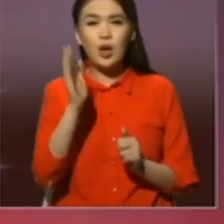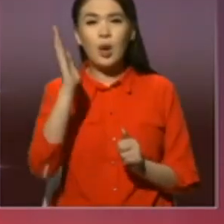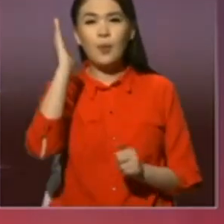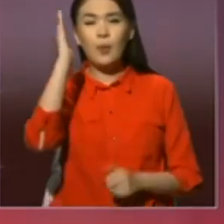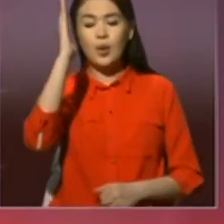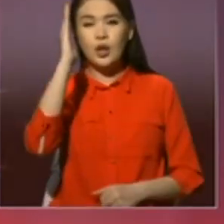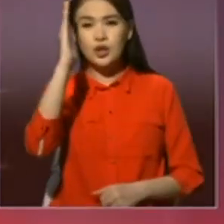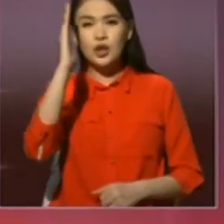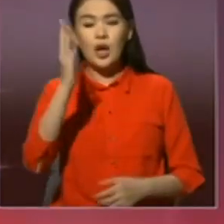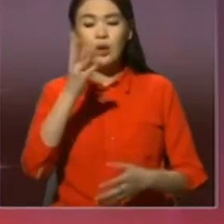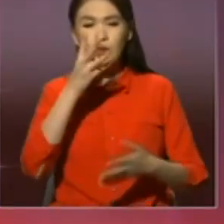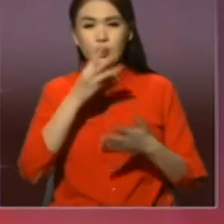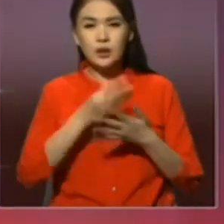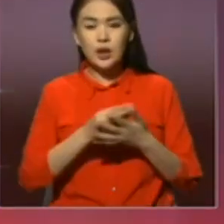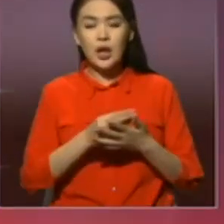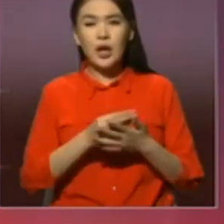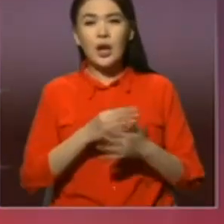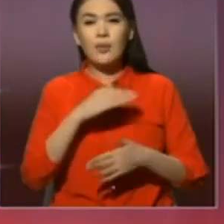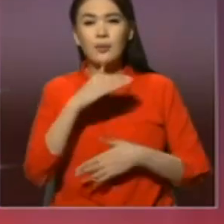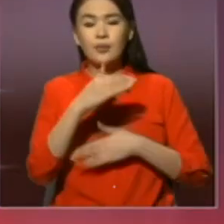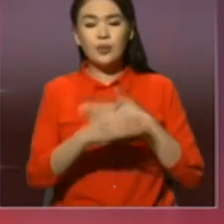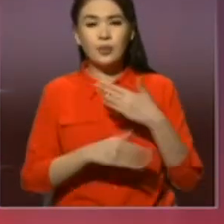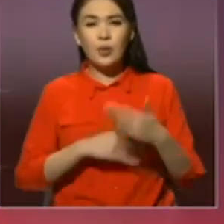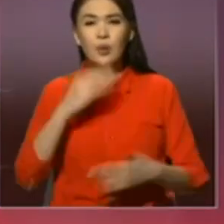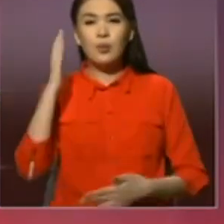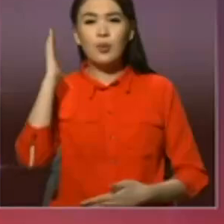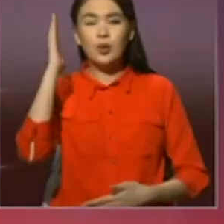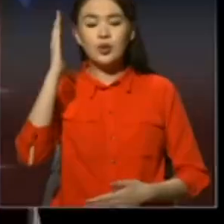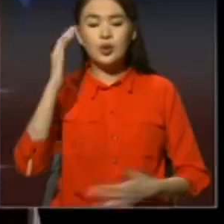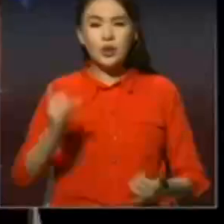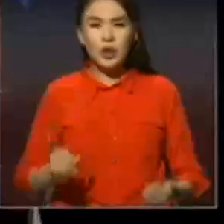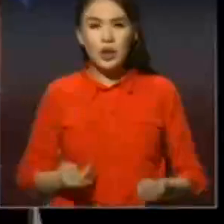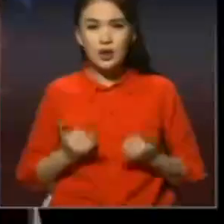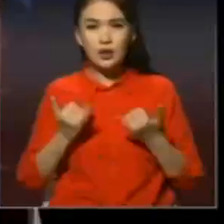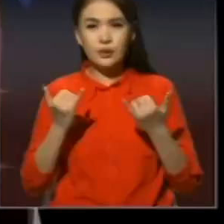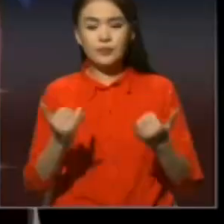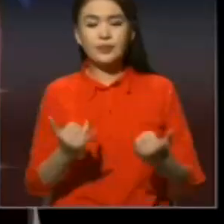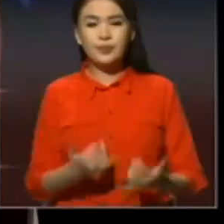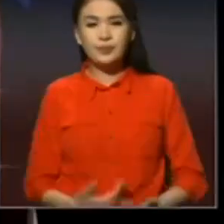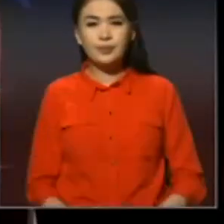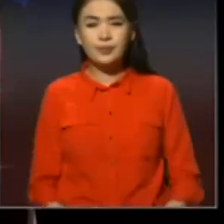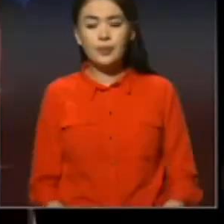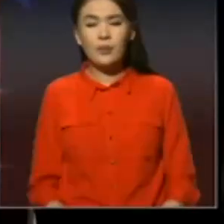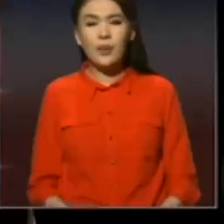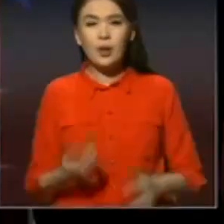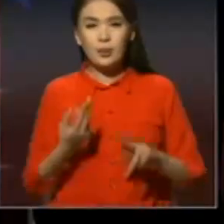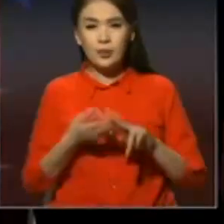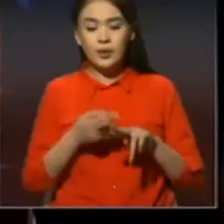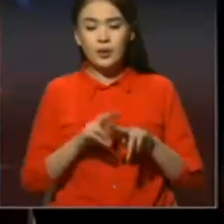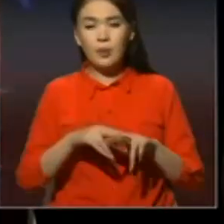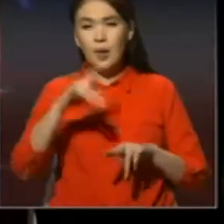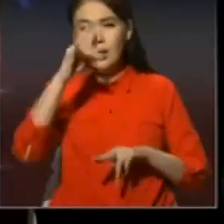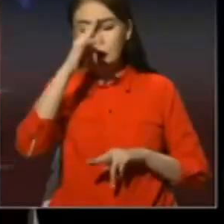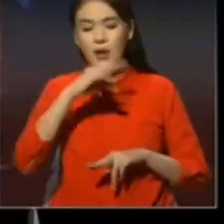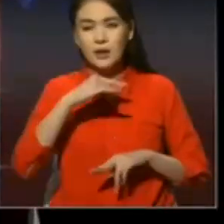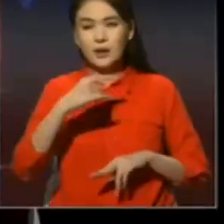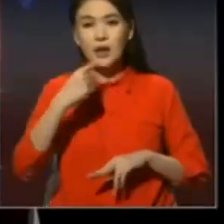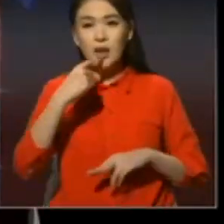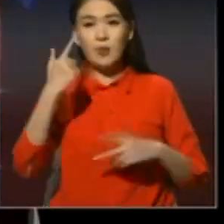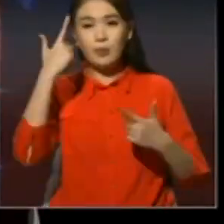болашағы, ол болашақ мансабы, болашақ сый құрметі. Сондықтан, әрине, қазақ тілін білу,